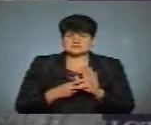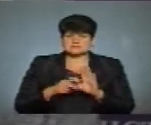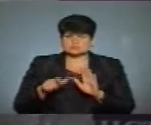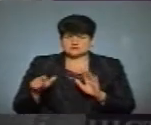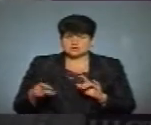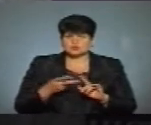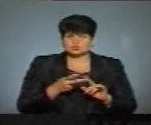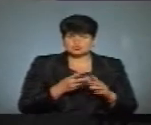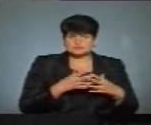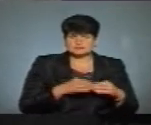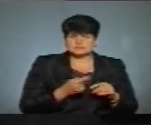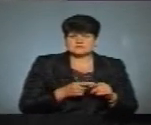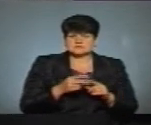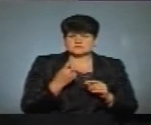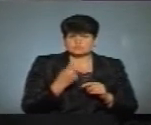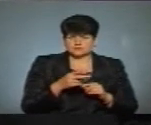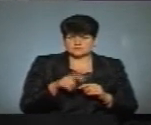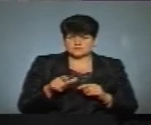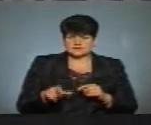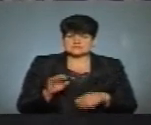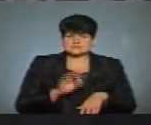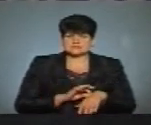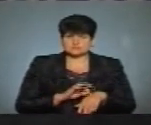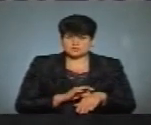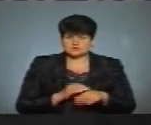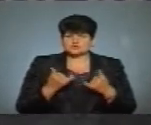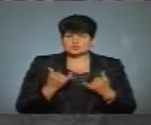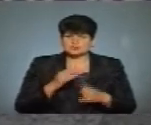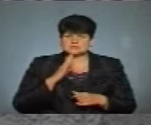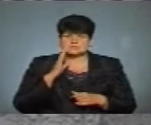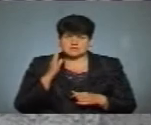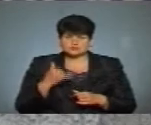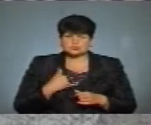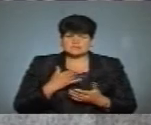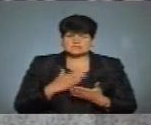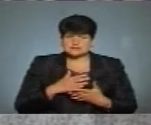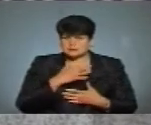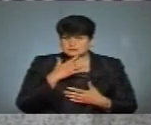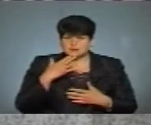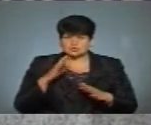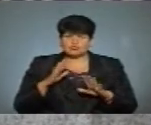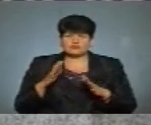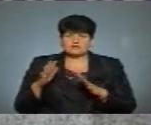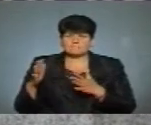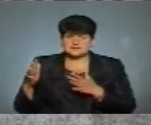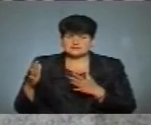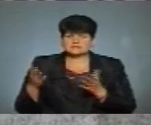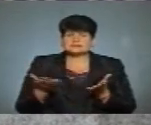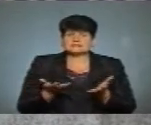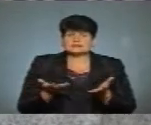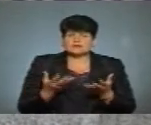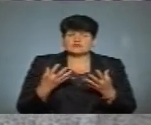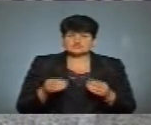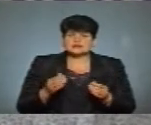друга сім'я – це 2 осіб, власне, які захворіли. На сьогодні, на ранок, у нас є дуже багато випадків, де вже